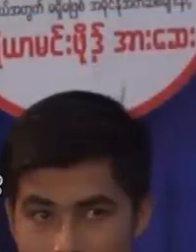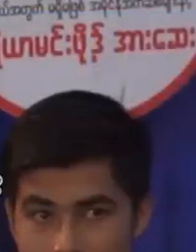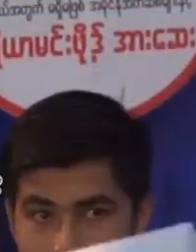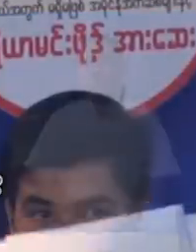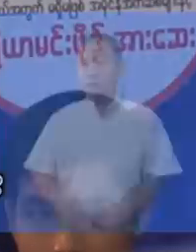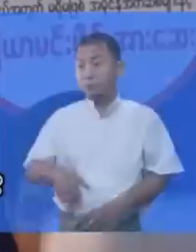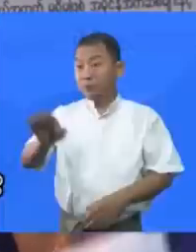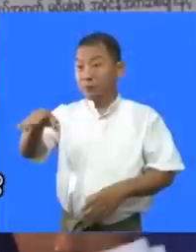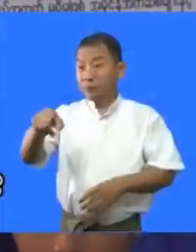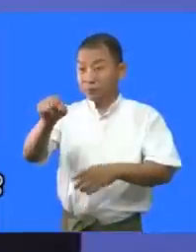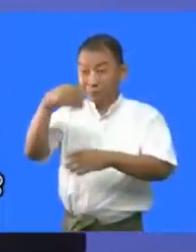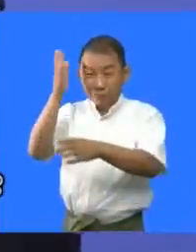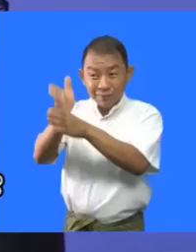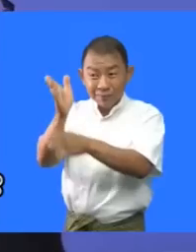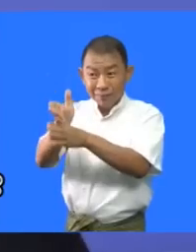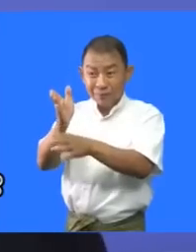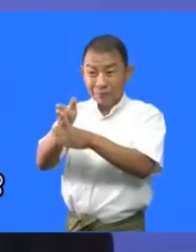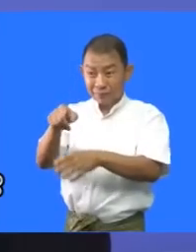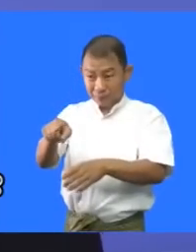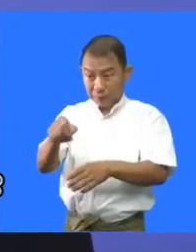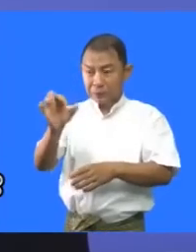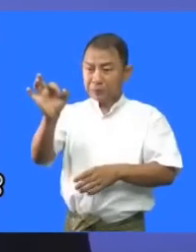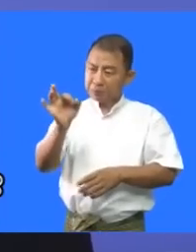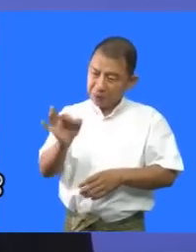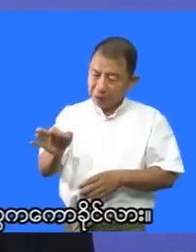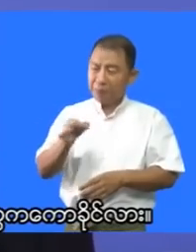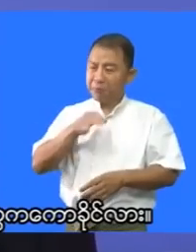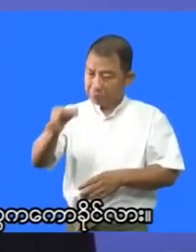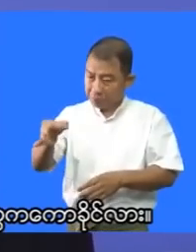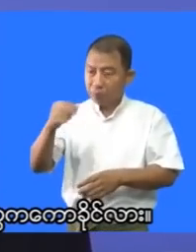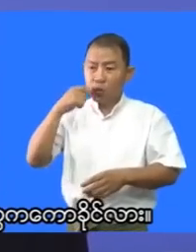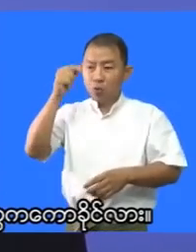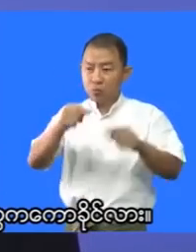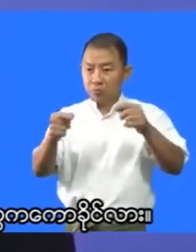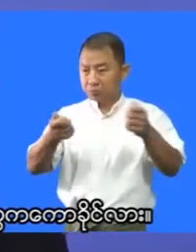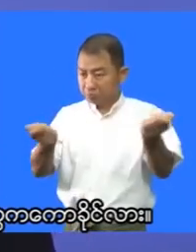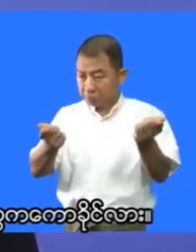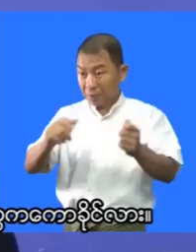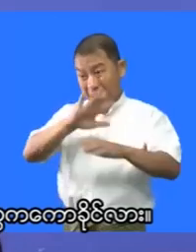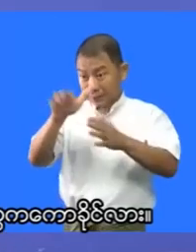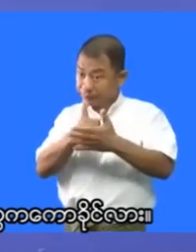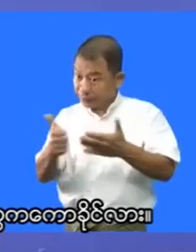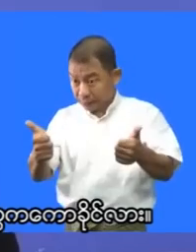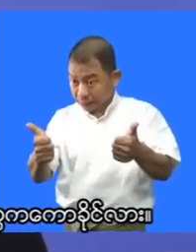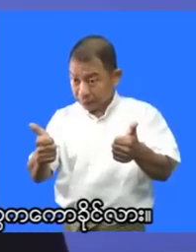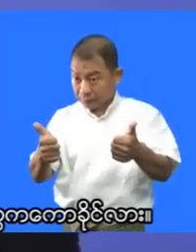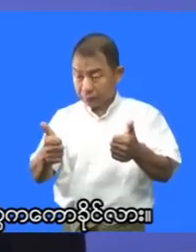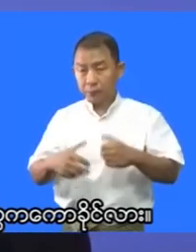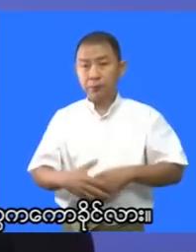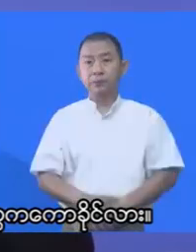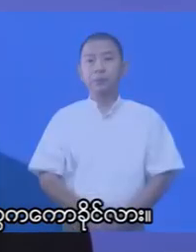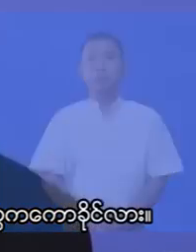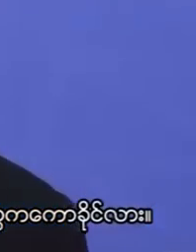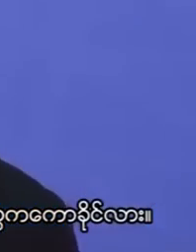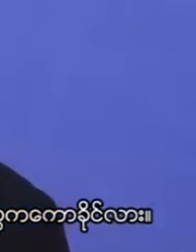တဲ့မှာဟိုကျွန်တော်တို့အမှုပညာကျောင်းလင်ကိုကြီးတွေကိုယုံနေအပါဝင်ဟောရရောကိုဝိုင်းသူရိုက်နေတဲ့